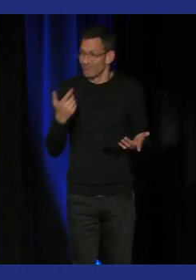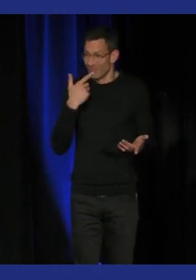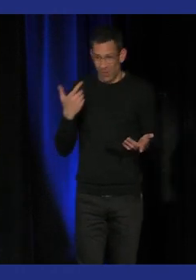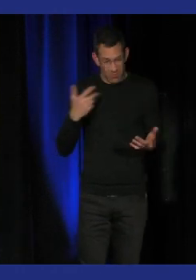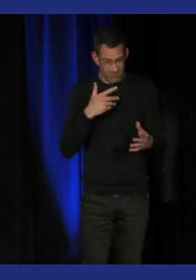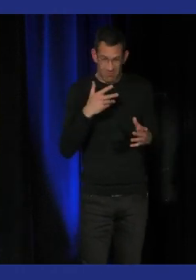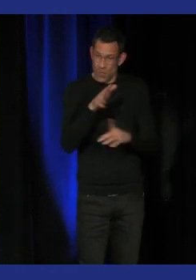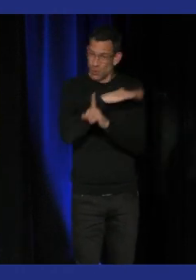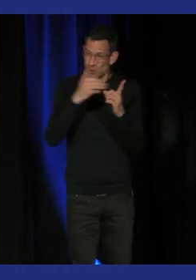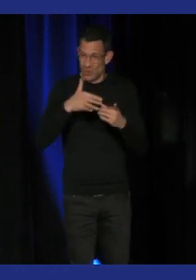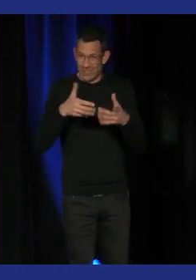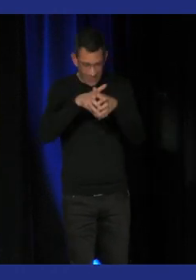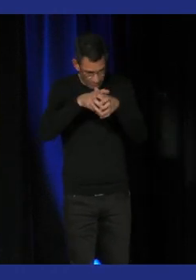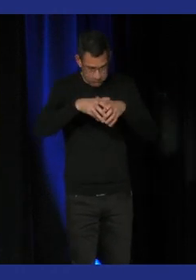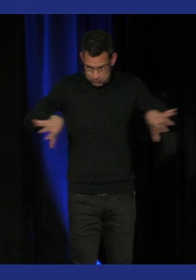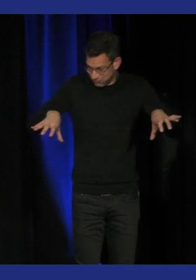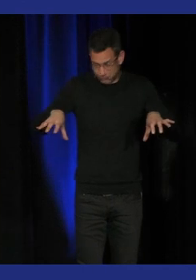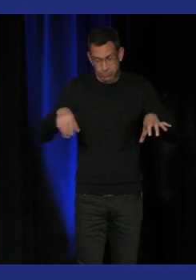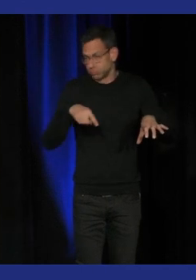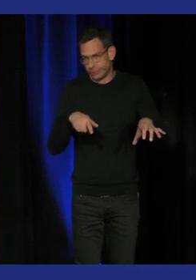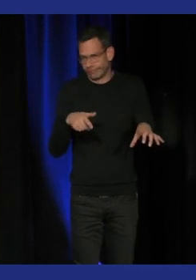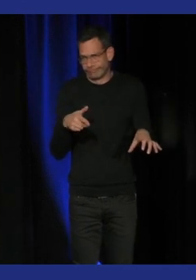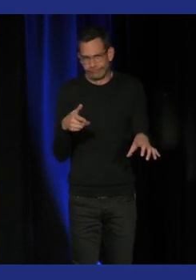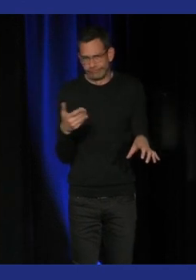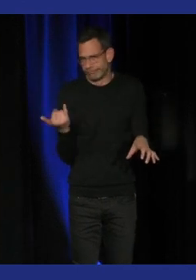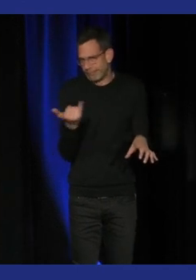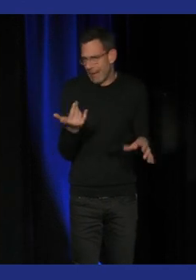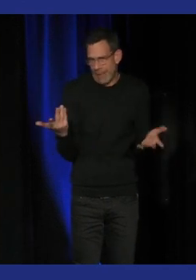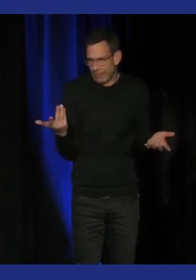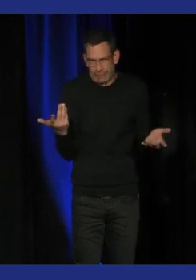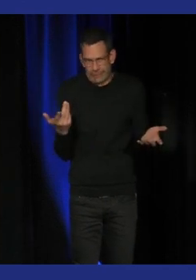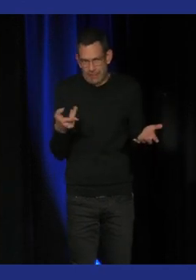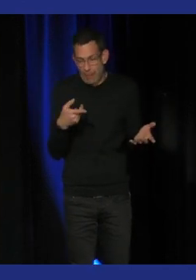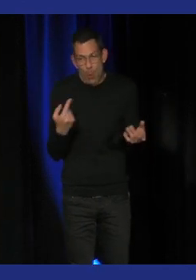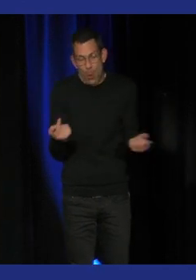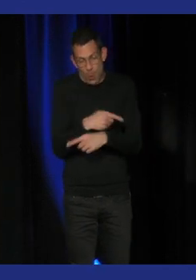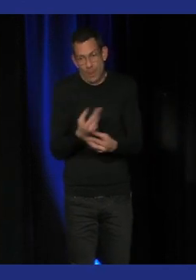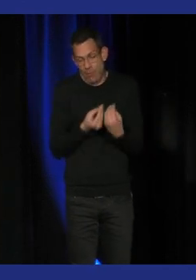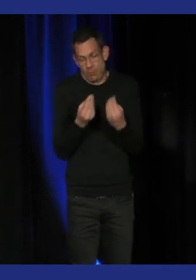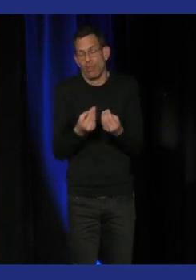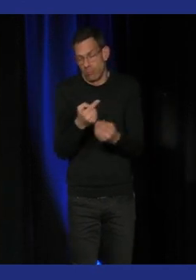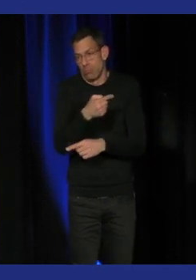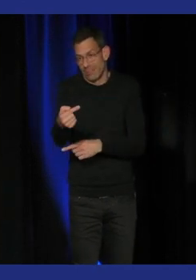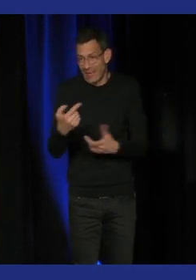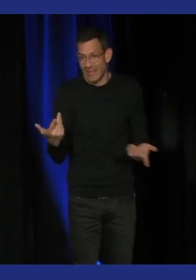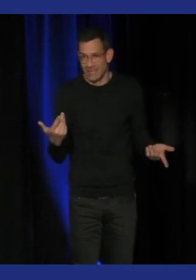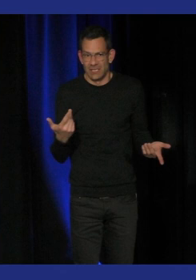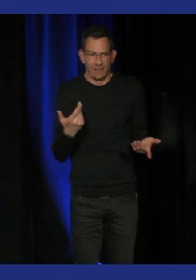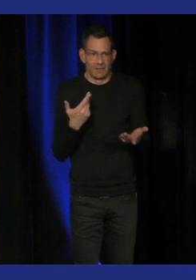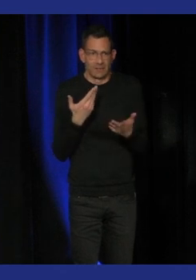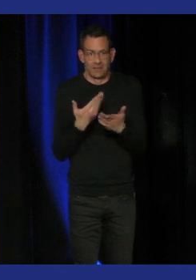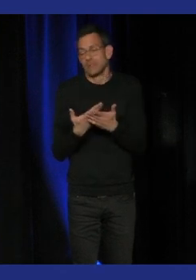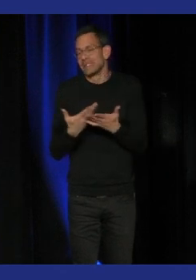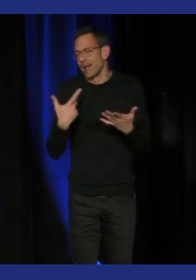diviser en deux catégories les gens entre personnes handicapées et personnes valides. Et c'est un peu le concept très